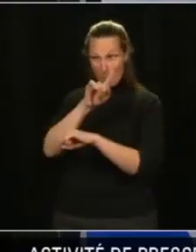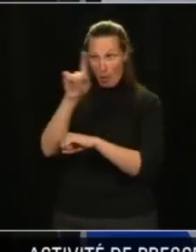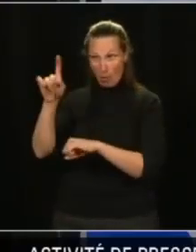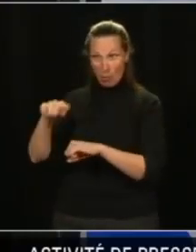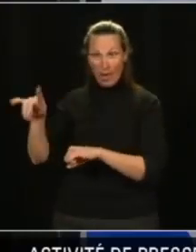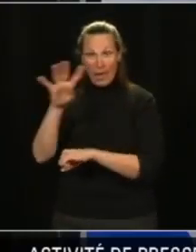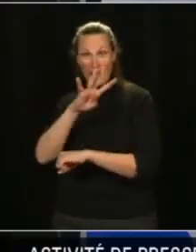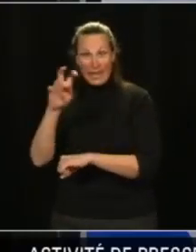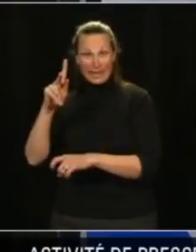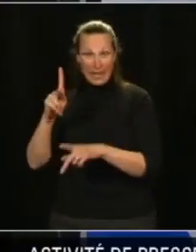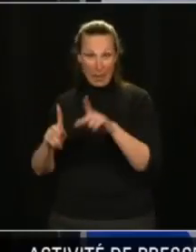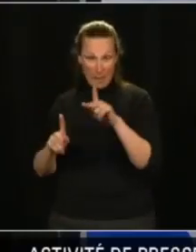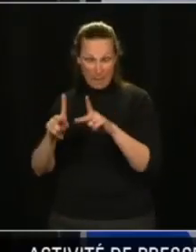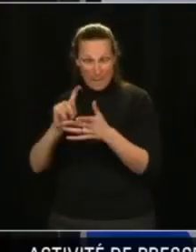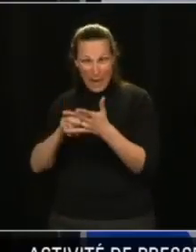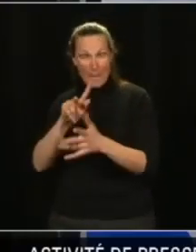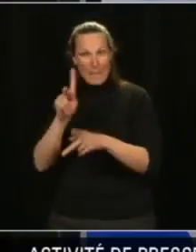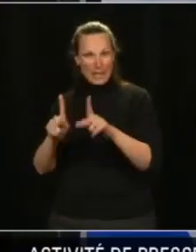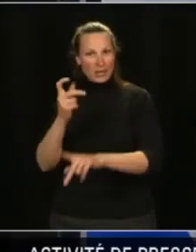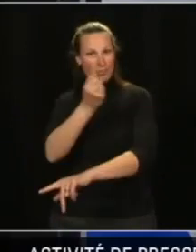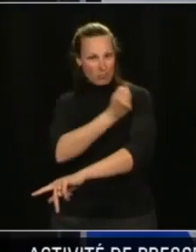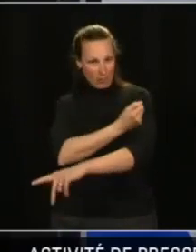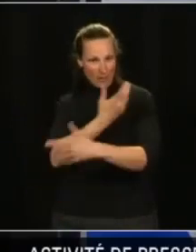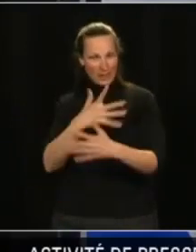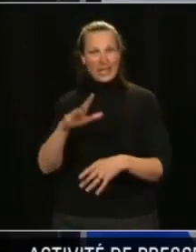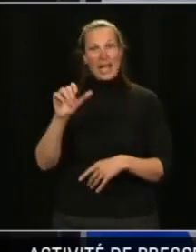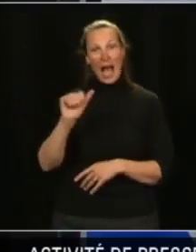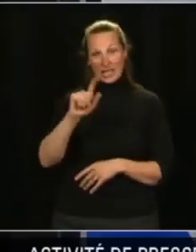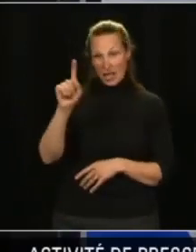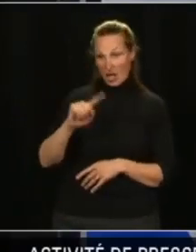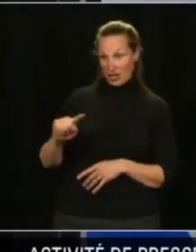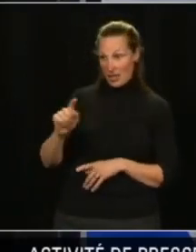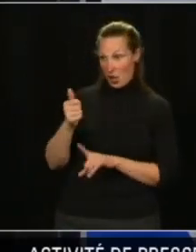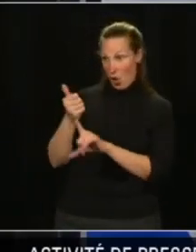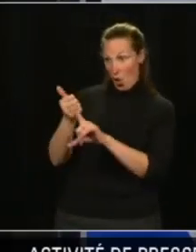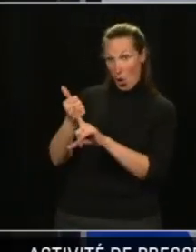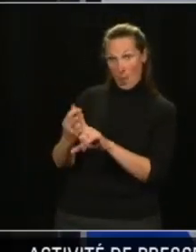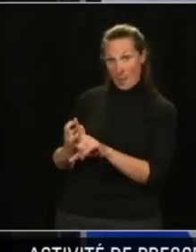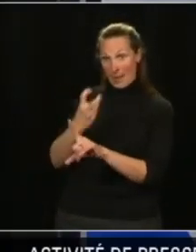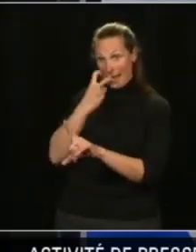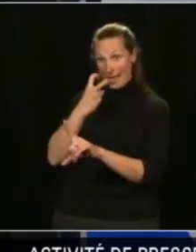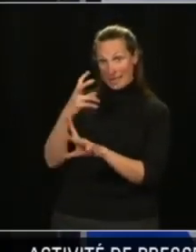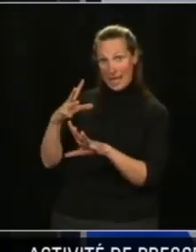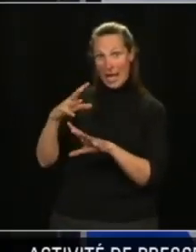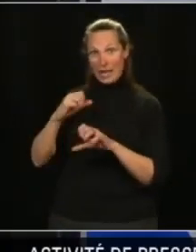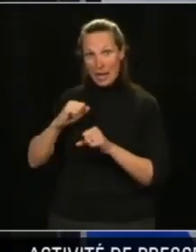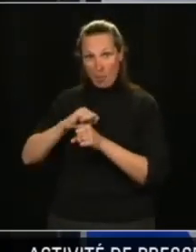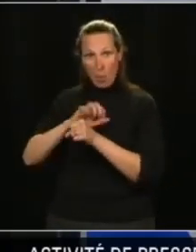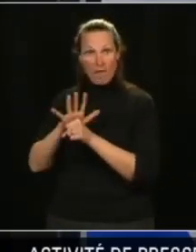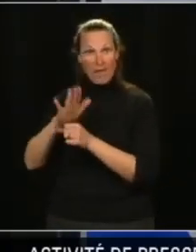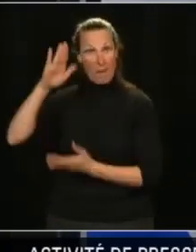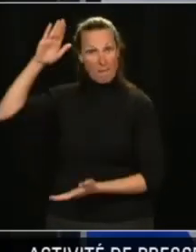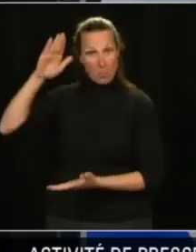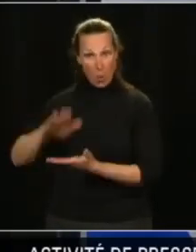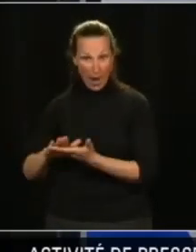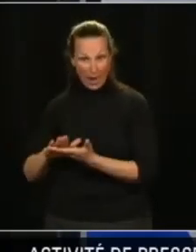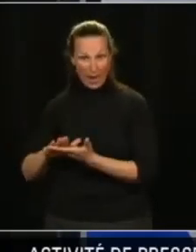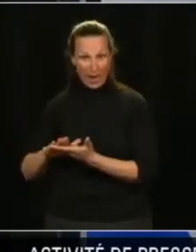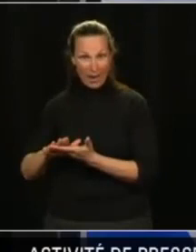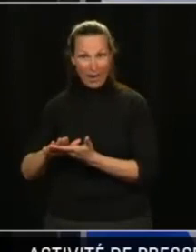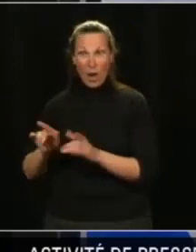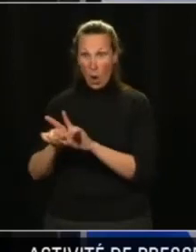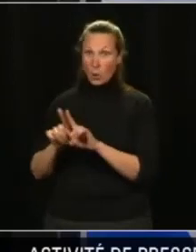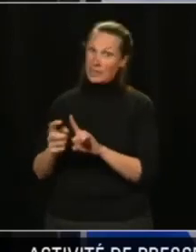qui ont beaucoup moins de risques à travers d'autres parcs au vide et hospitalisé peut éventuellement décédées dont en